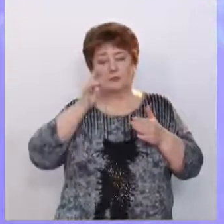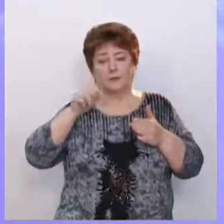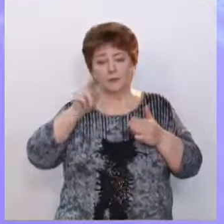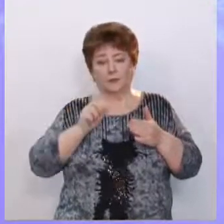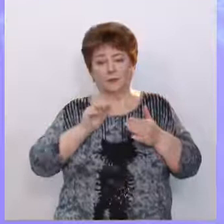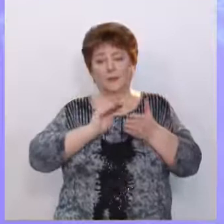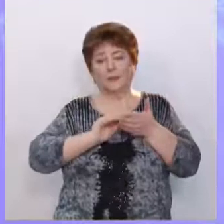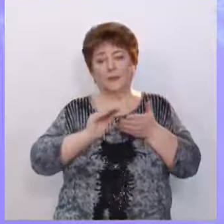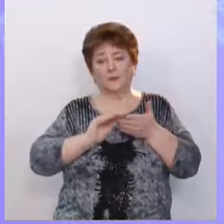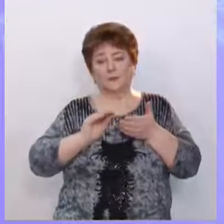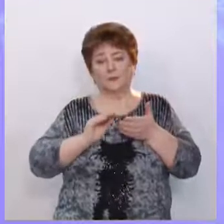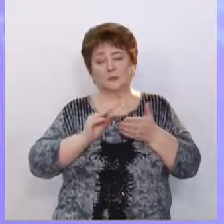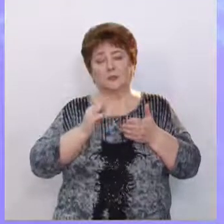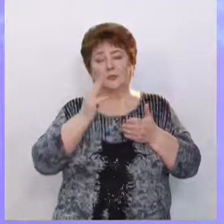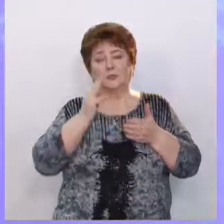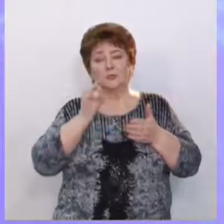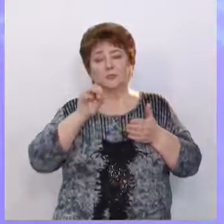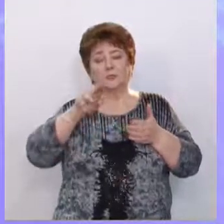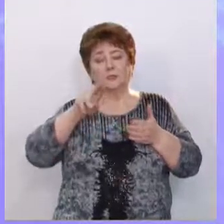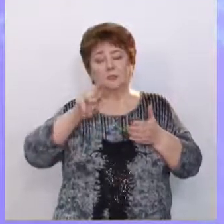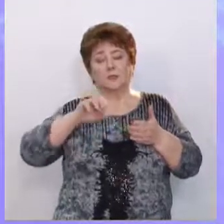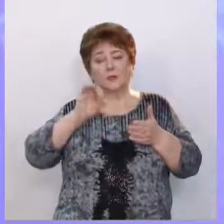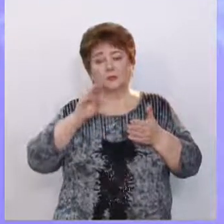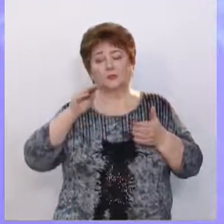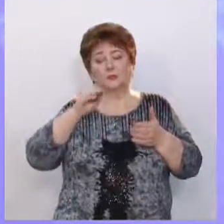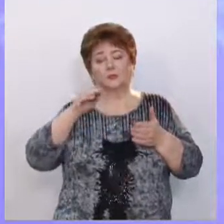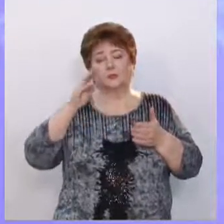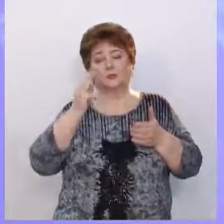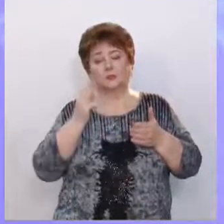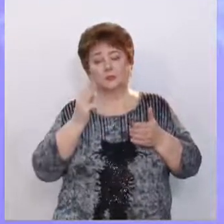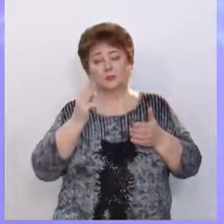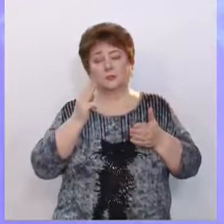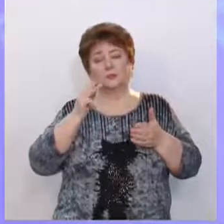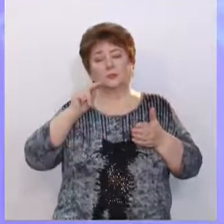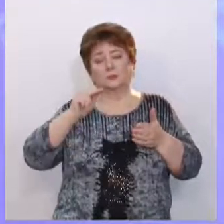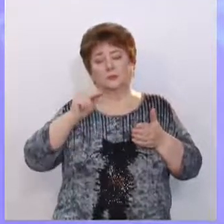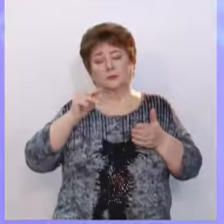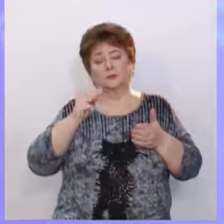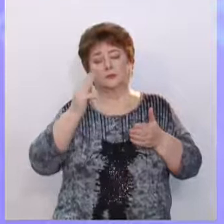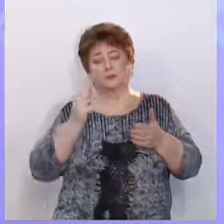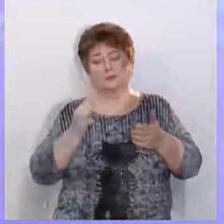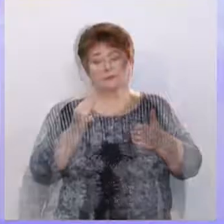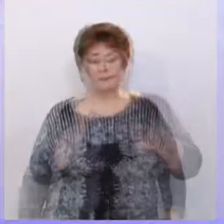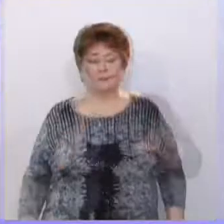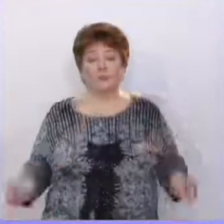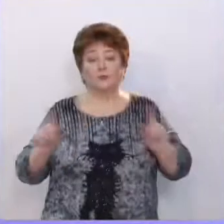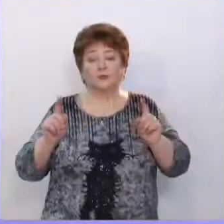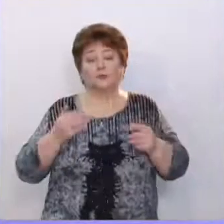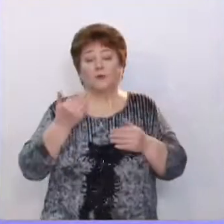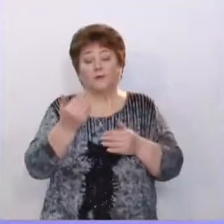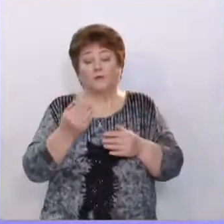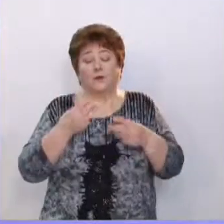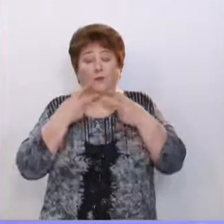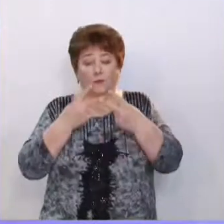рода написаны шипящие ж, ш, ч, щ. Что